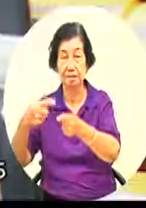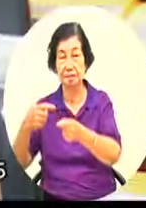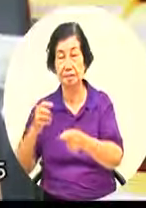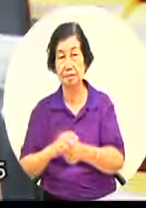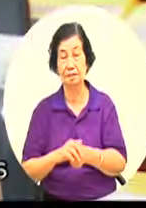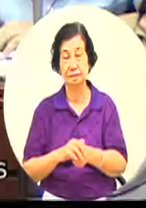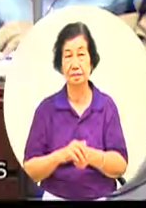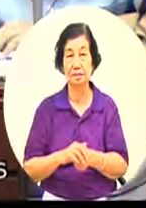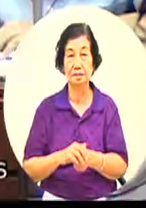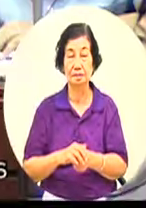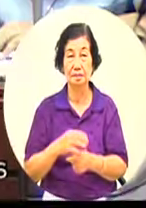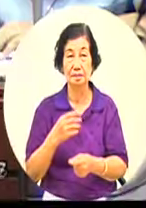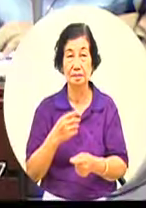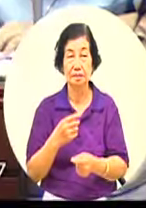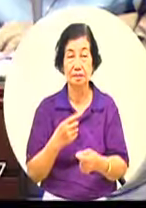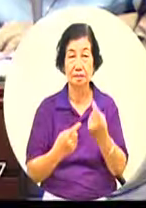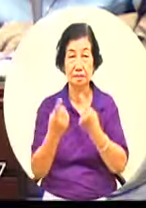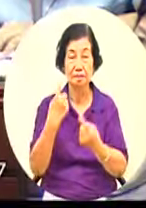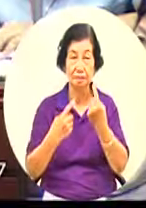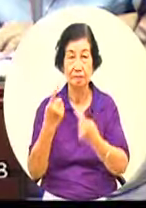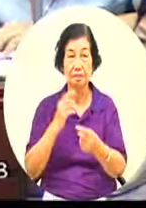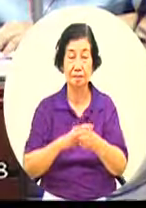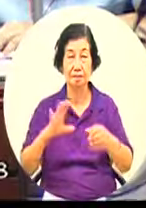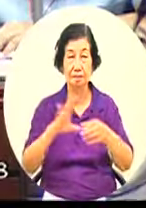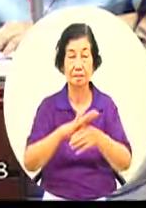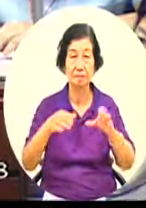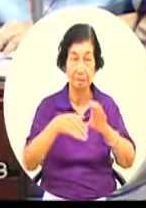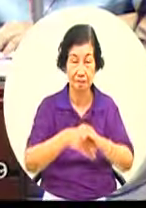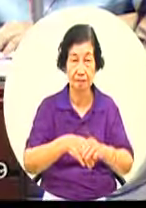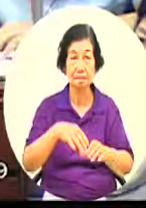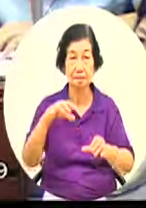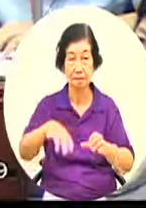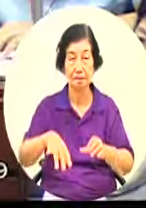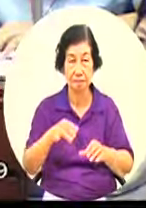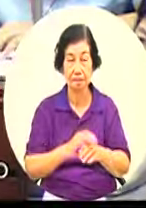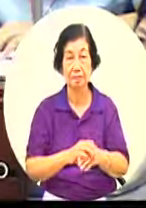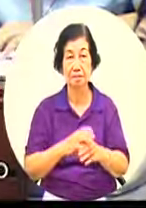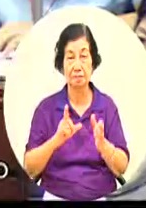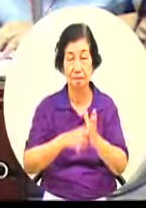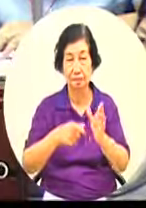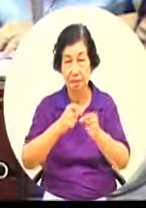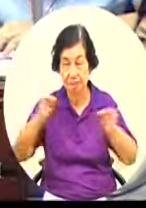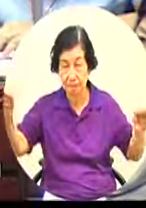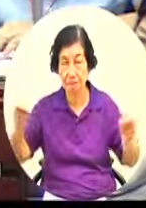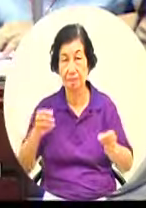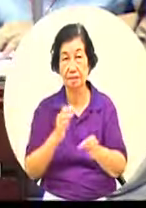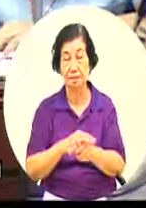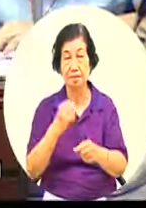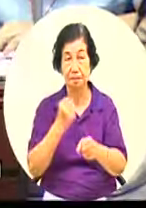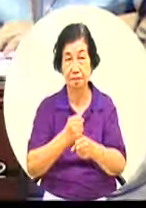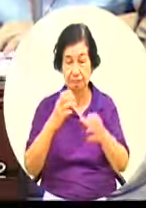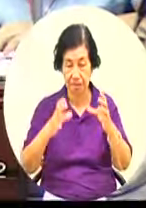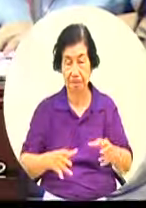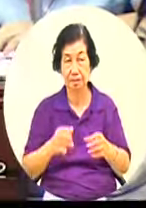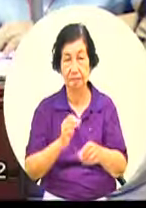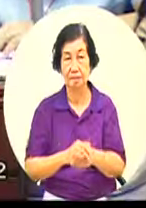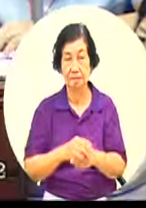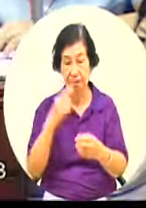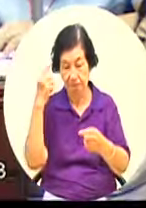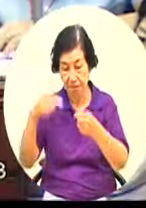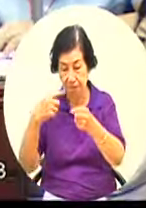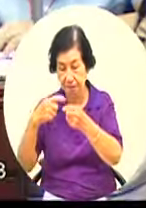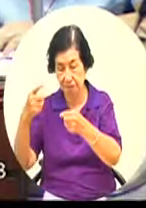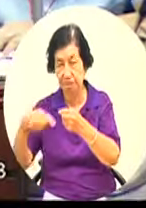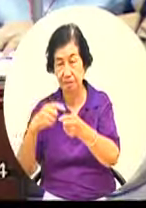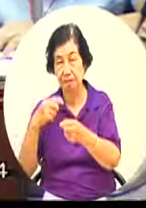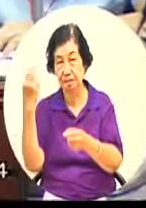参加我们文化局的社造的工作。那民意社区是长久以来在执行，那但是我们每年在审查的时候，都会依照他